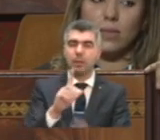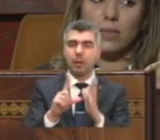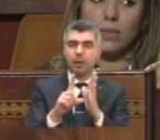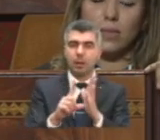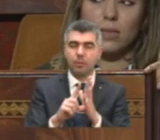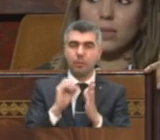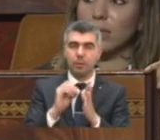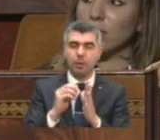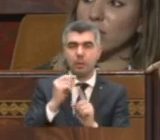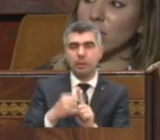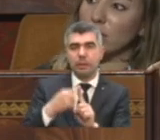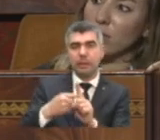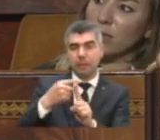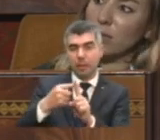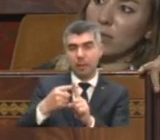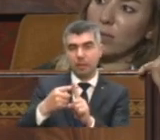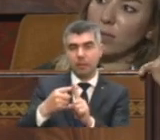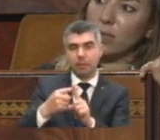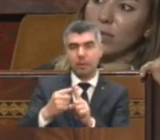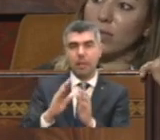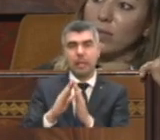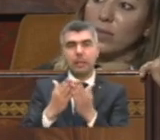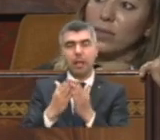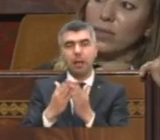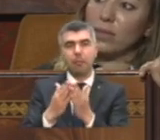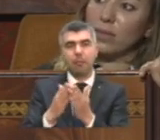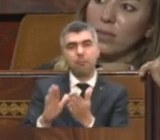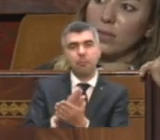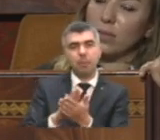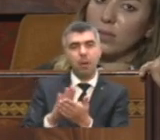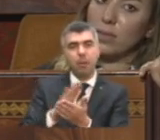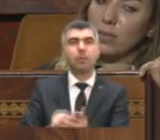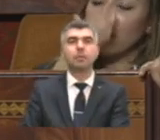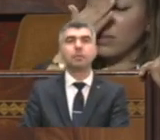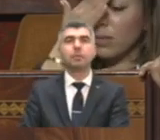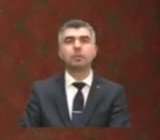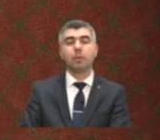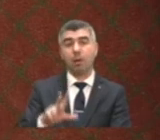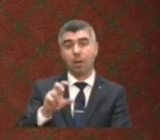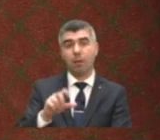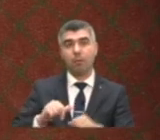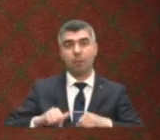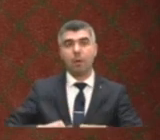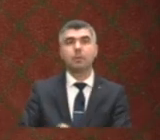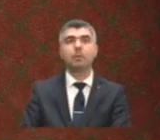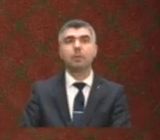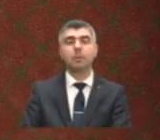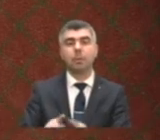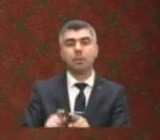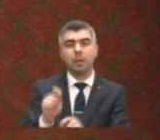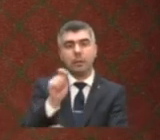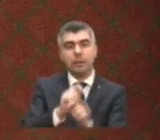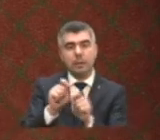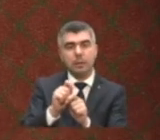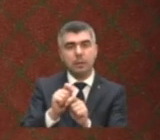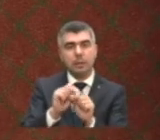بخصوص موضوع الزيادة في الكتب والمناهج الدراسية. تنعرفوا بانه السيد الوزير هو من اشرف على اعداد